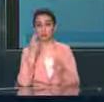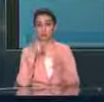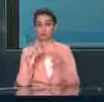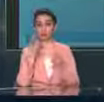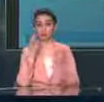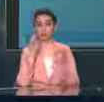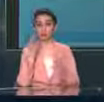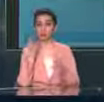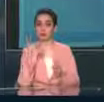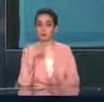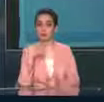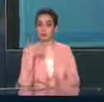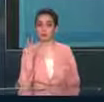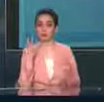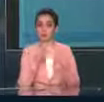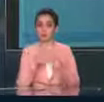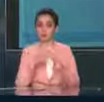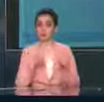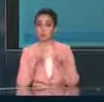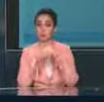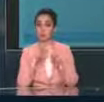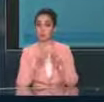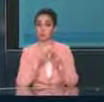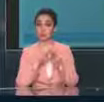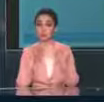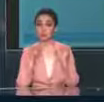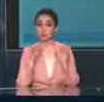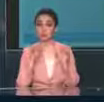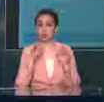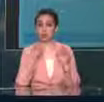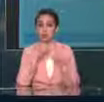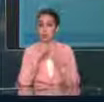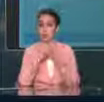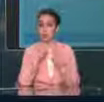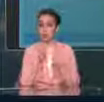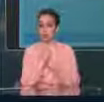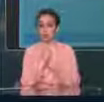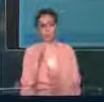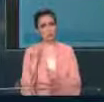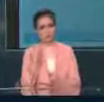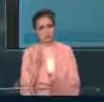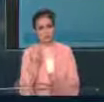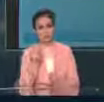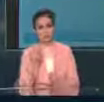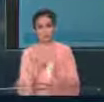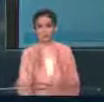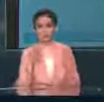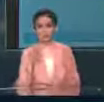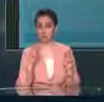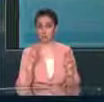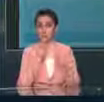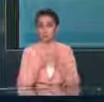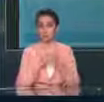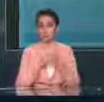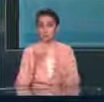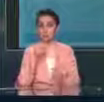но сегодня у нас тема касательно лексика стилистических ошибок очень интересная тема ребят употребление не уместно в